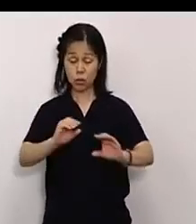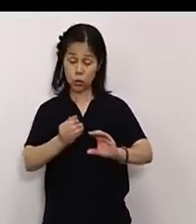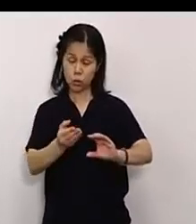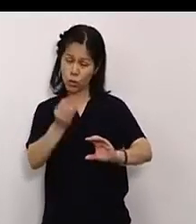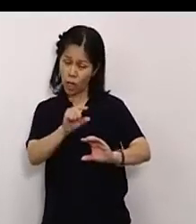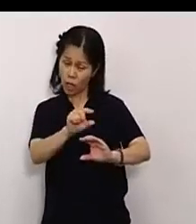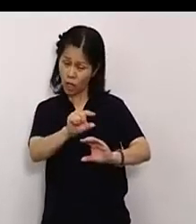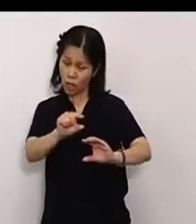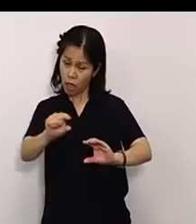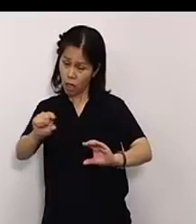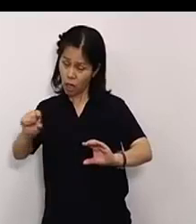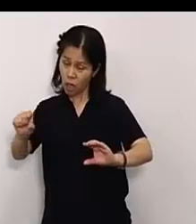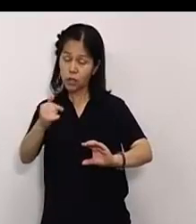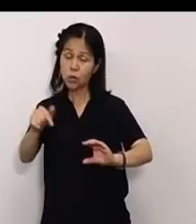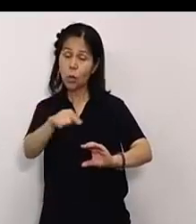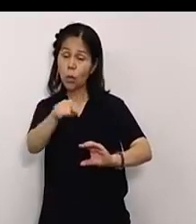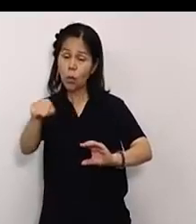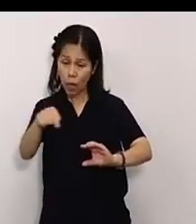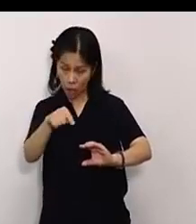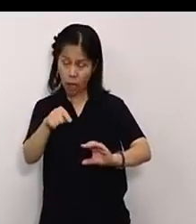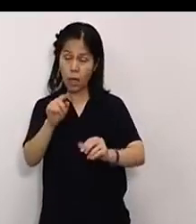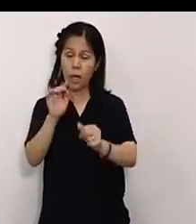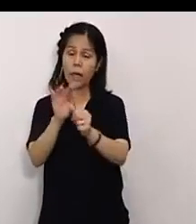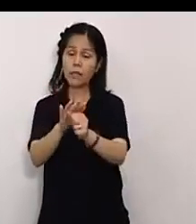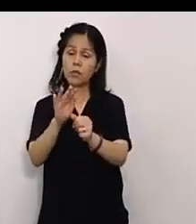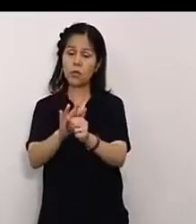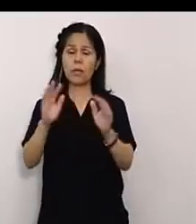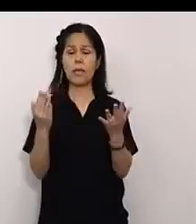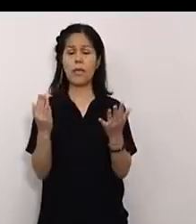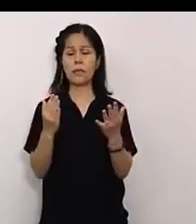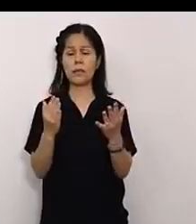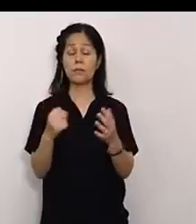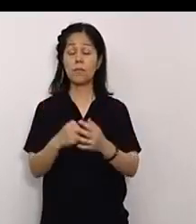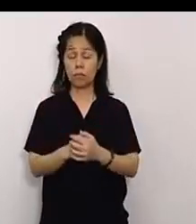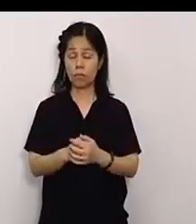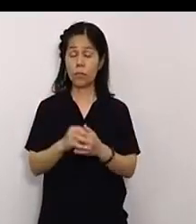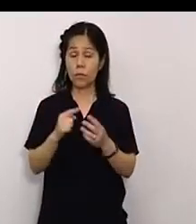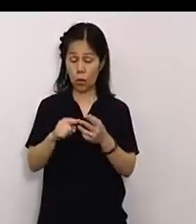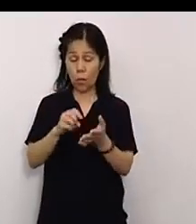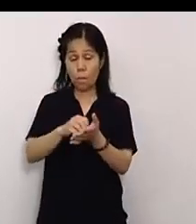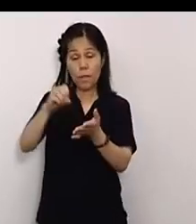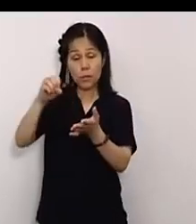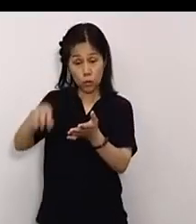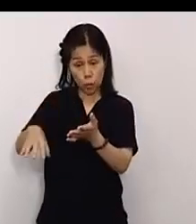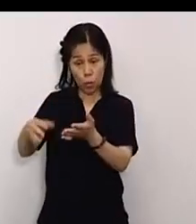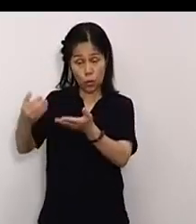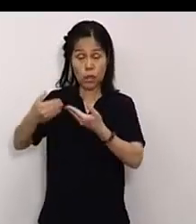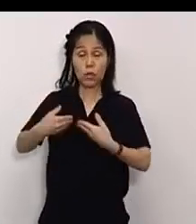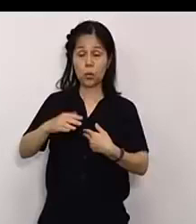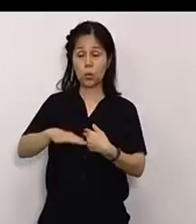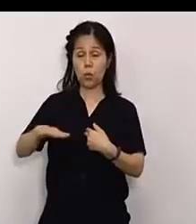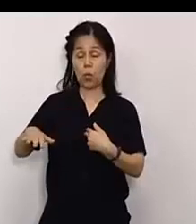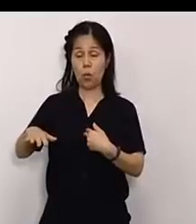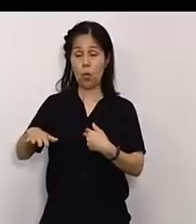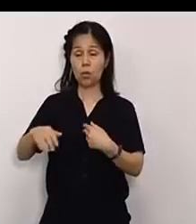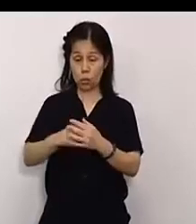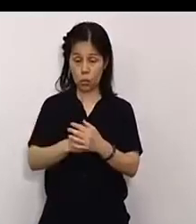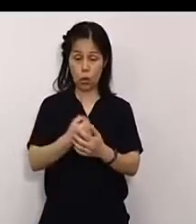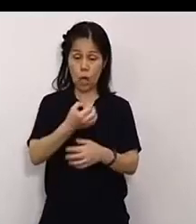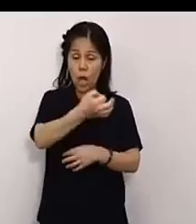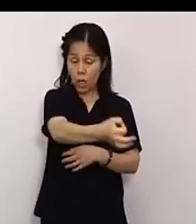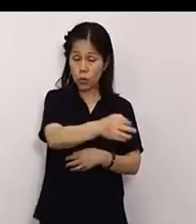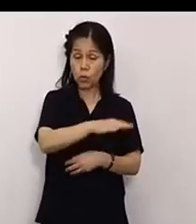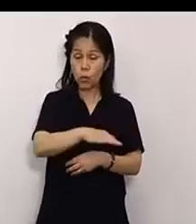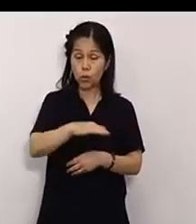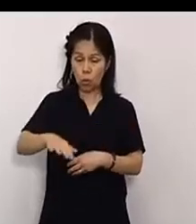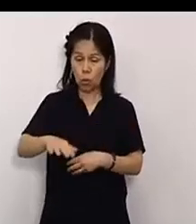入の人はそういう援助がないという問題と、免除される子どもと給食費を払っている